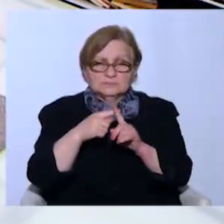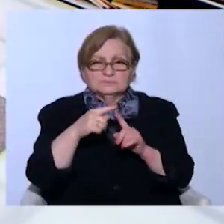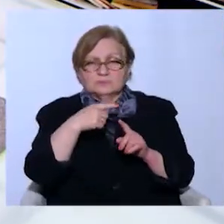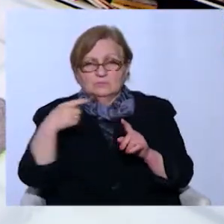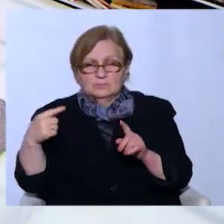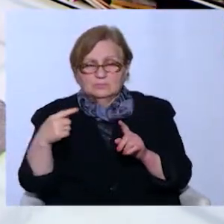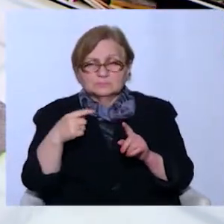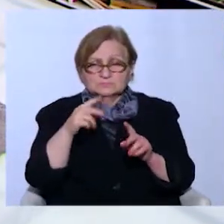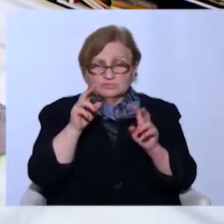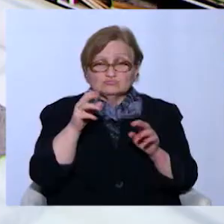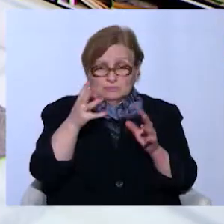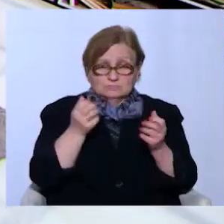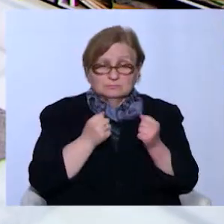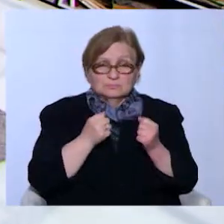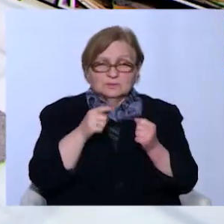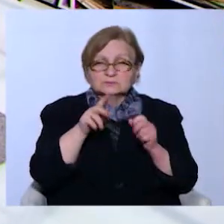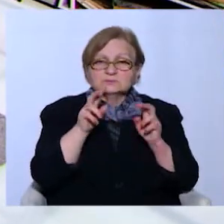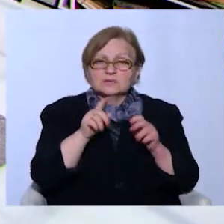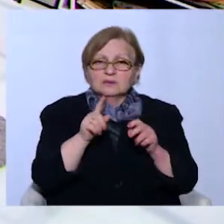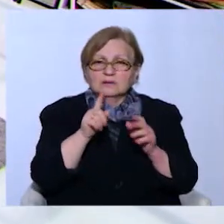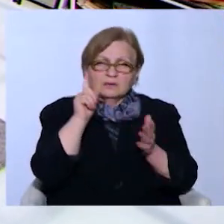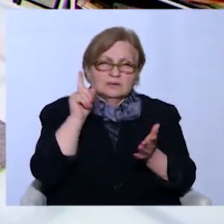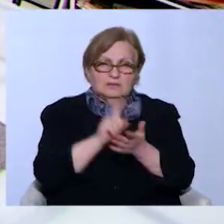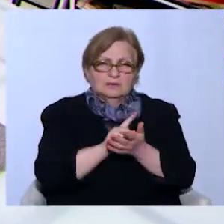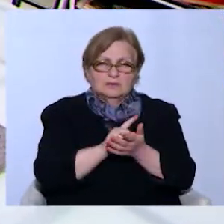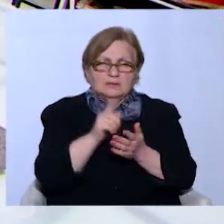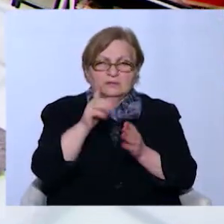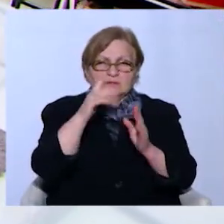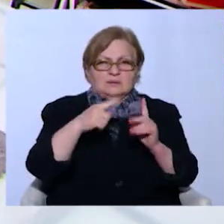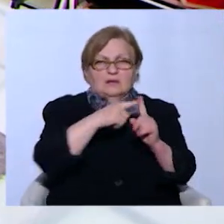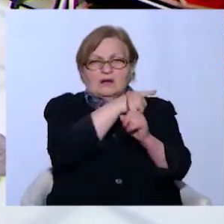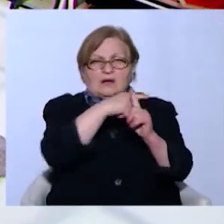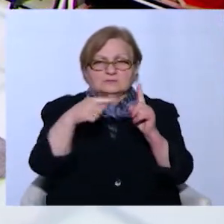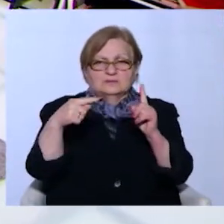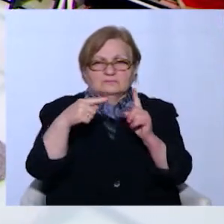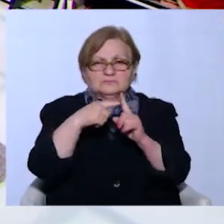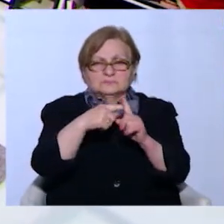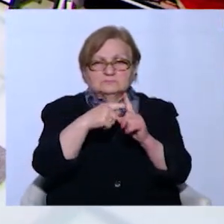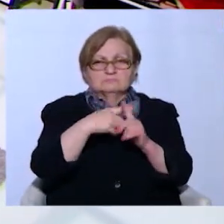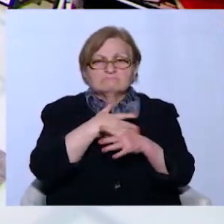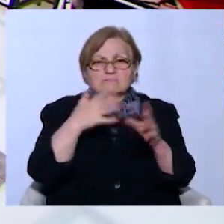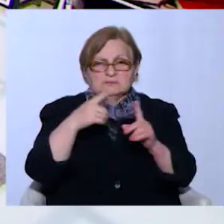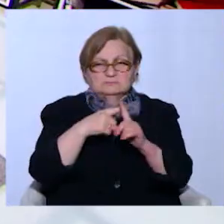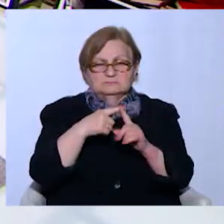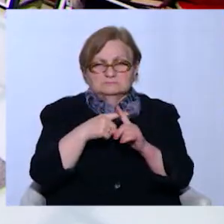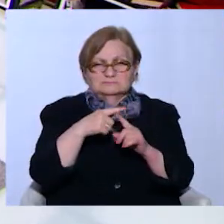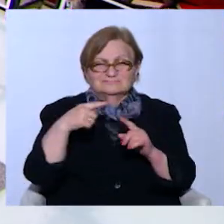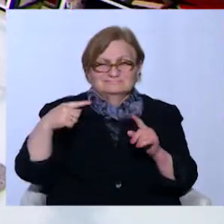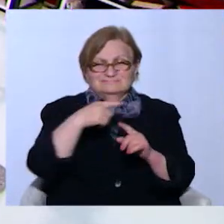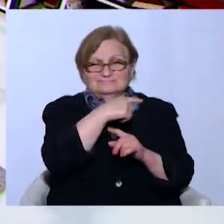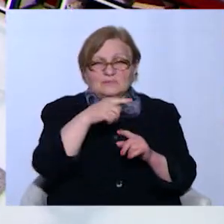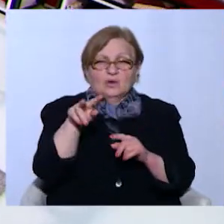უარყოფით მნიშვნელობებს, ეს ნიშნავს, რომ იგი აუცილებლად გადაკვეთს x ღერთს, უფრო მეტიც ამ ორ x